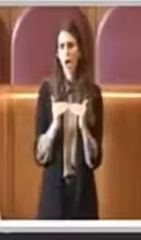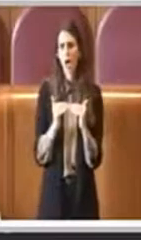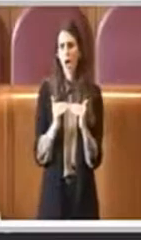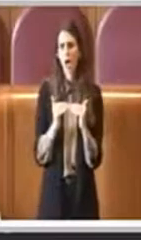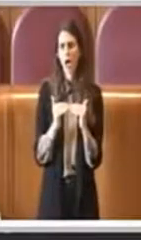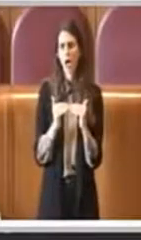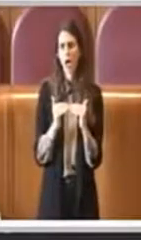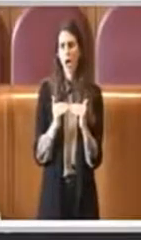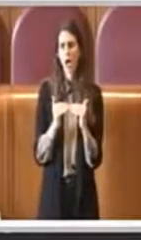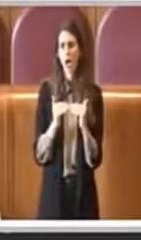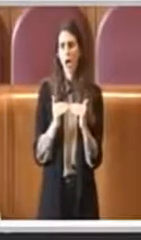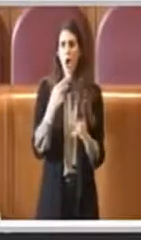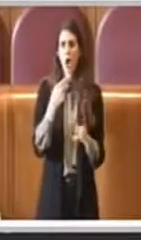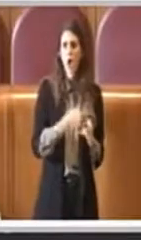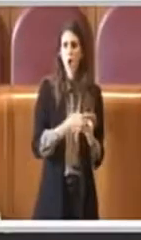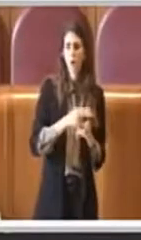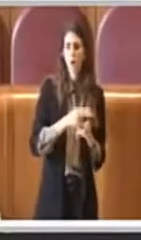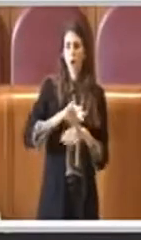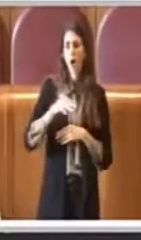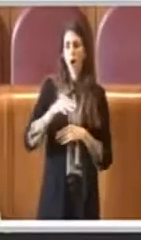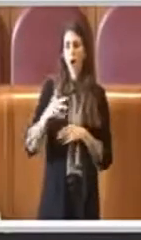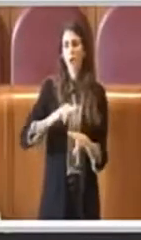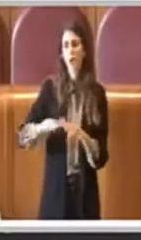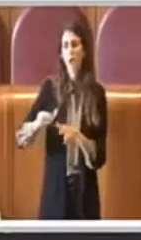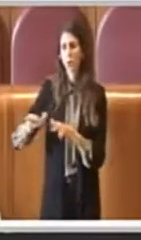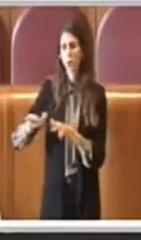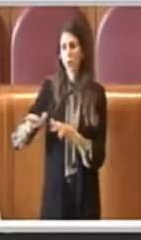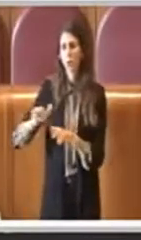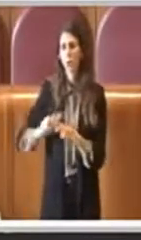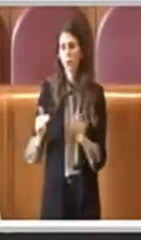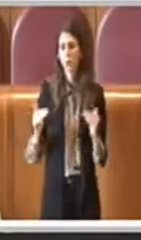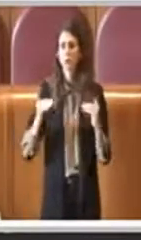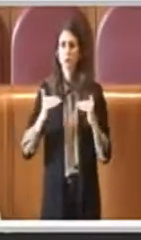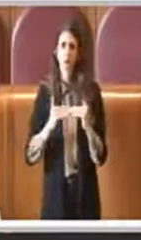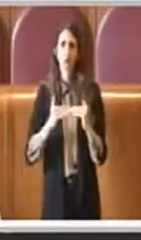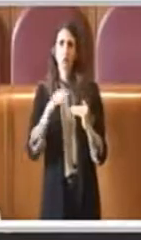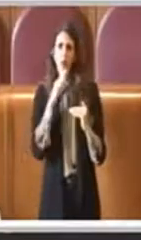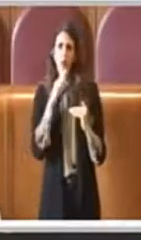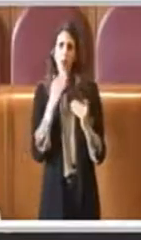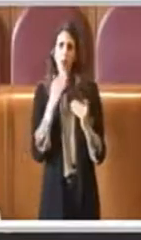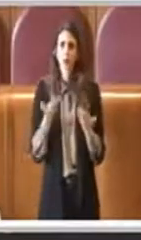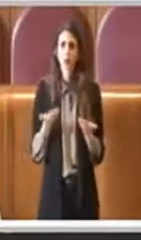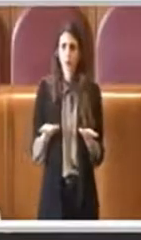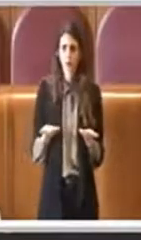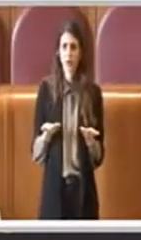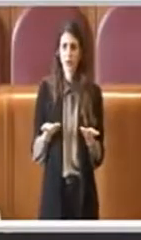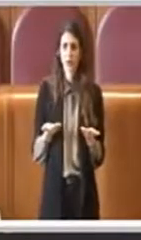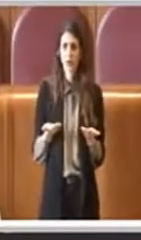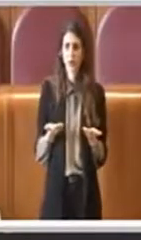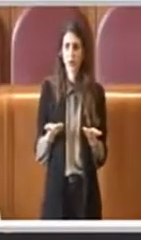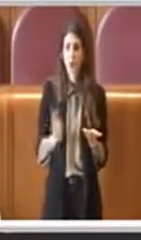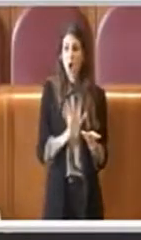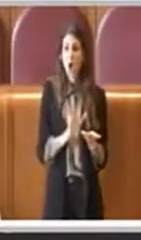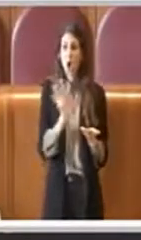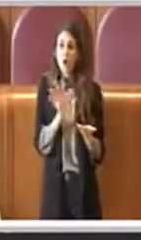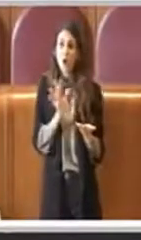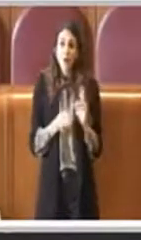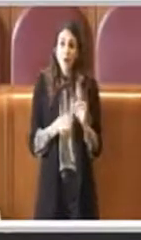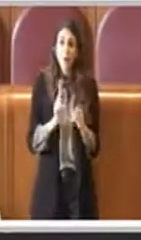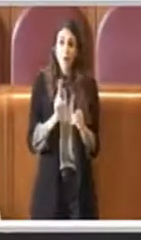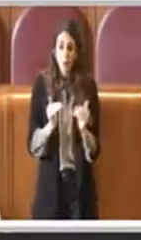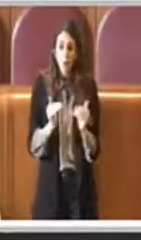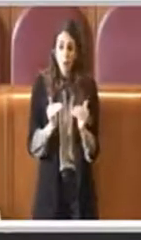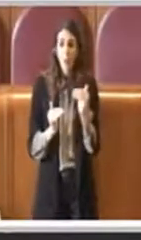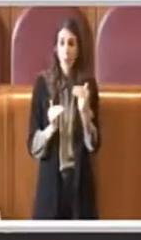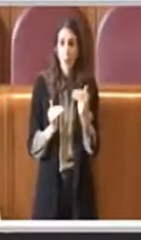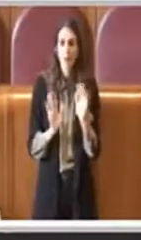degli altri comuni, come diceva il consigliere De Priamo nel suo intervento, ma forse quasi un pochino il contrario, anche se sono